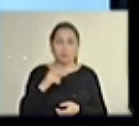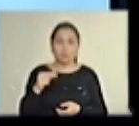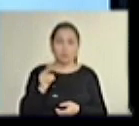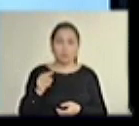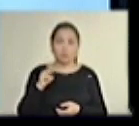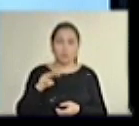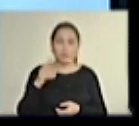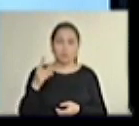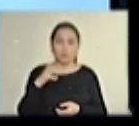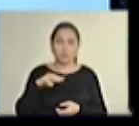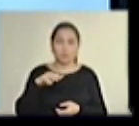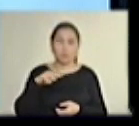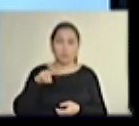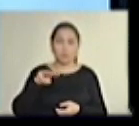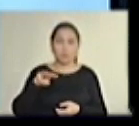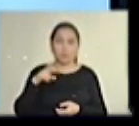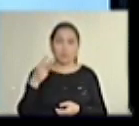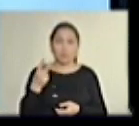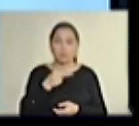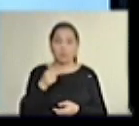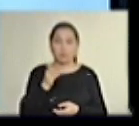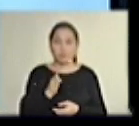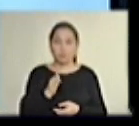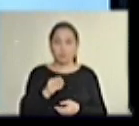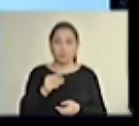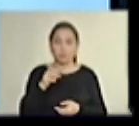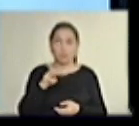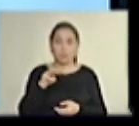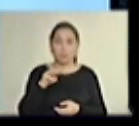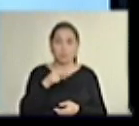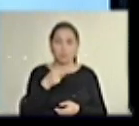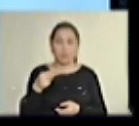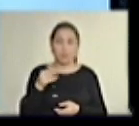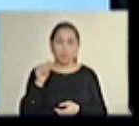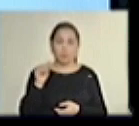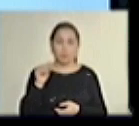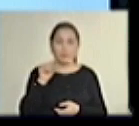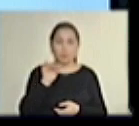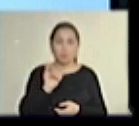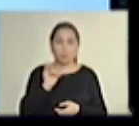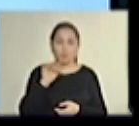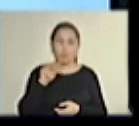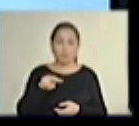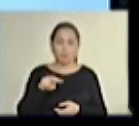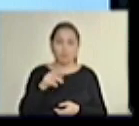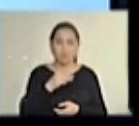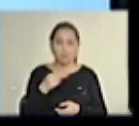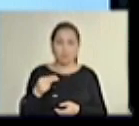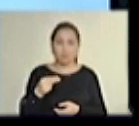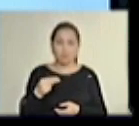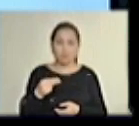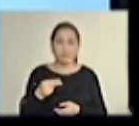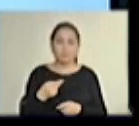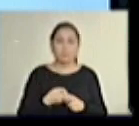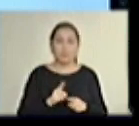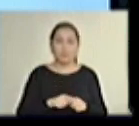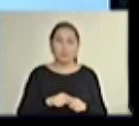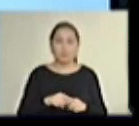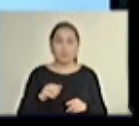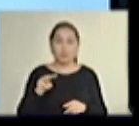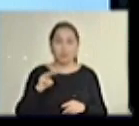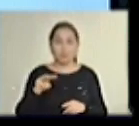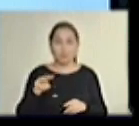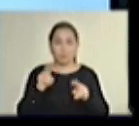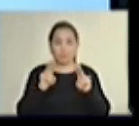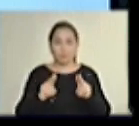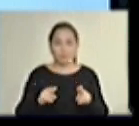teng bo'lishi uchun quyidagicha yozamiz. Ya'ni M barobar F ko'paytirilgan L ga teng, ya'ni momentlar